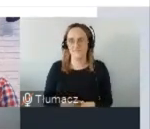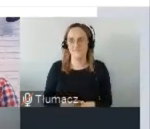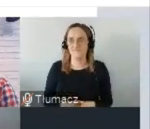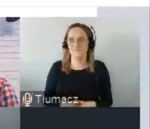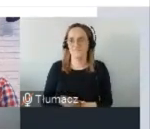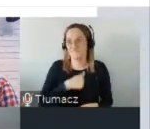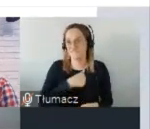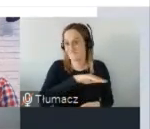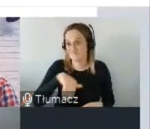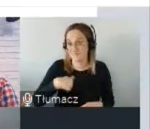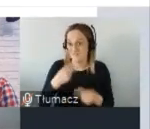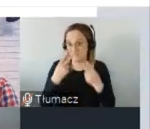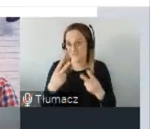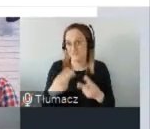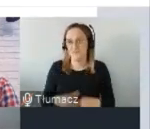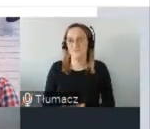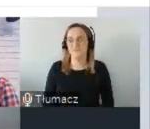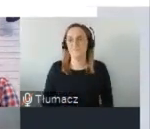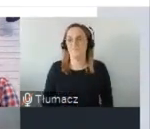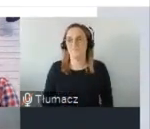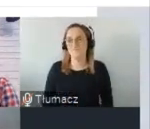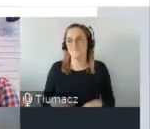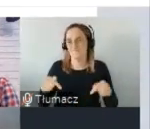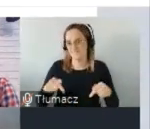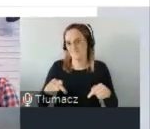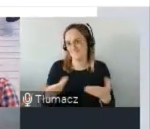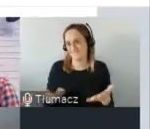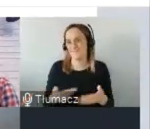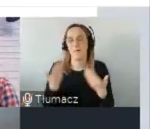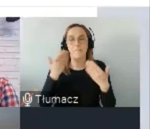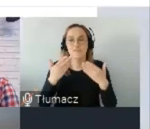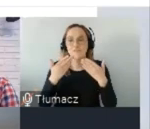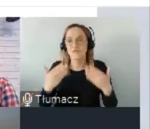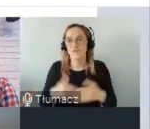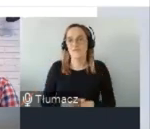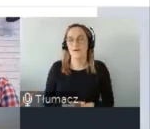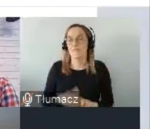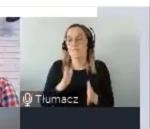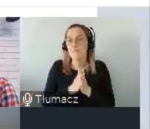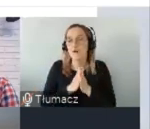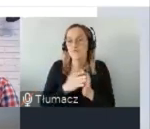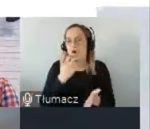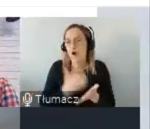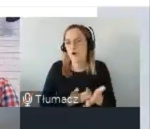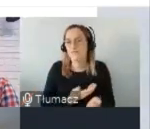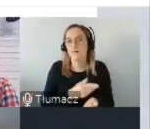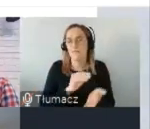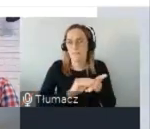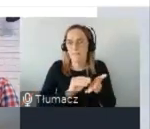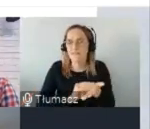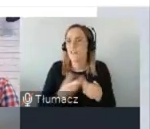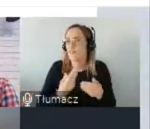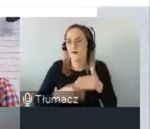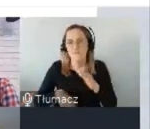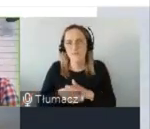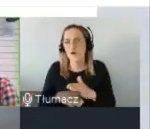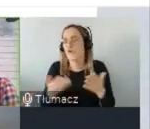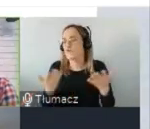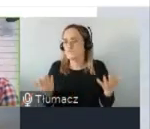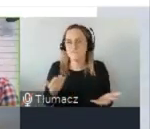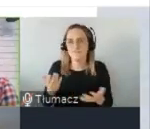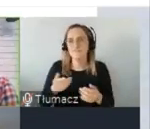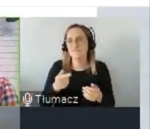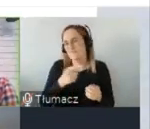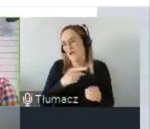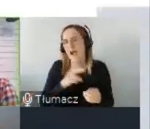się widzimy w tej formie. Bardzo dziękuję. Proszę korzystać, próbować, pisać jak nie wychodzi, bo no jak